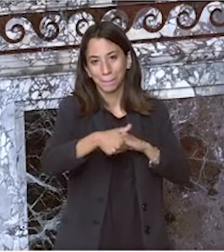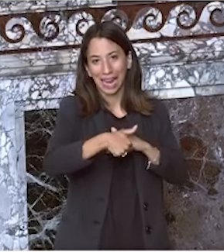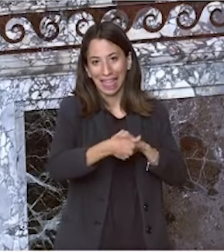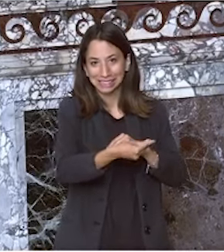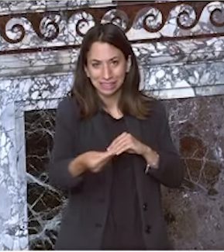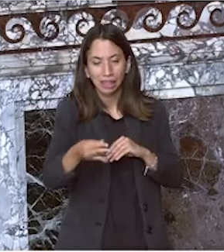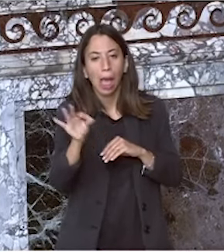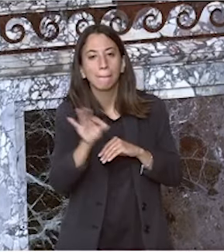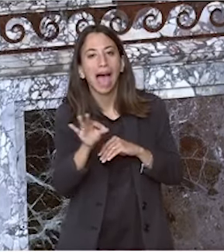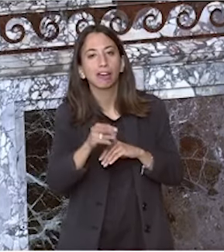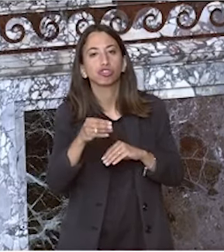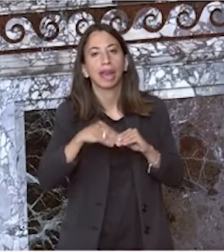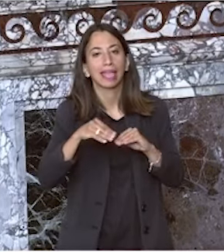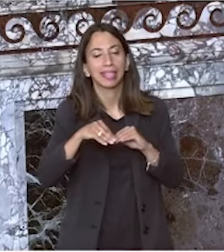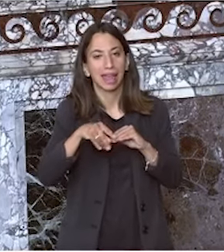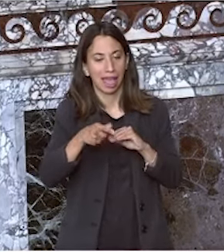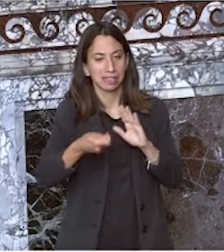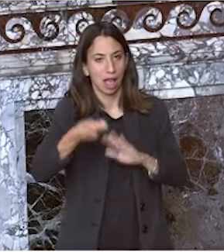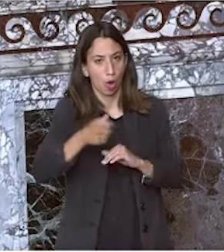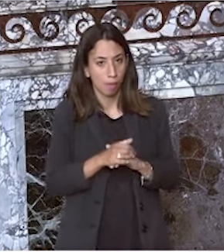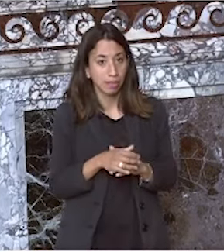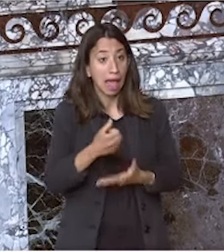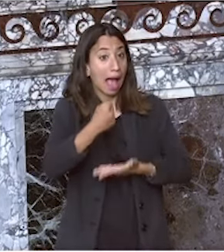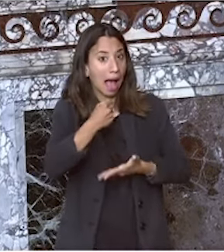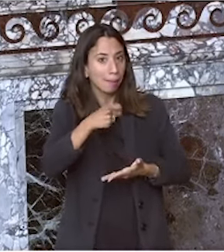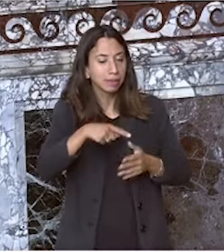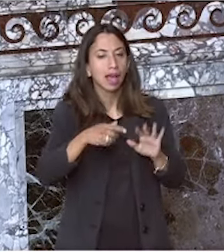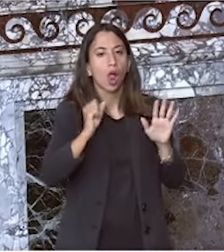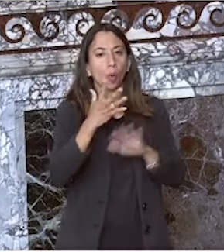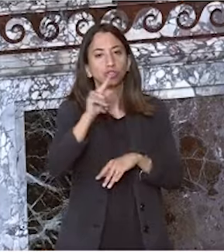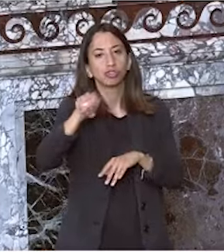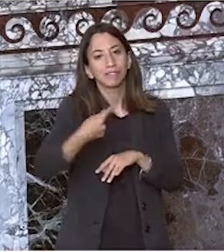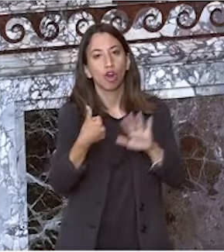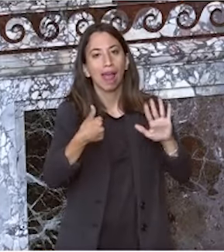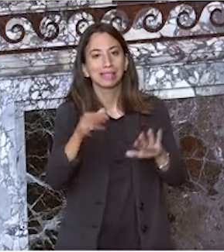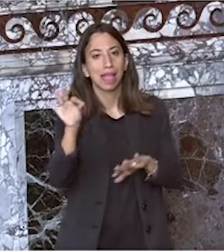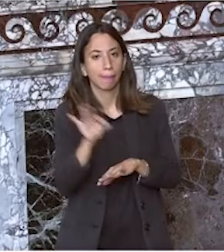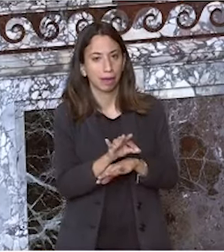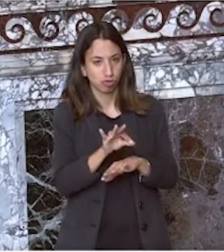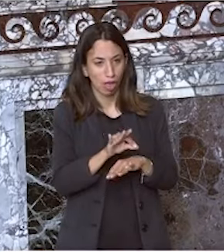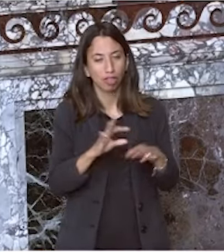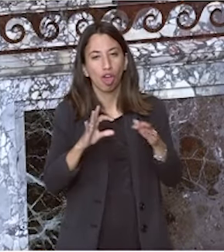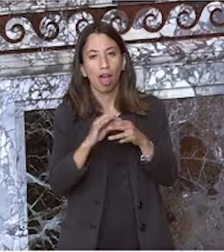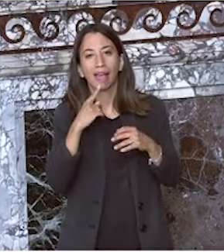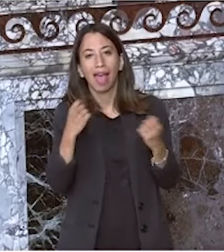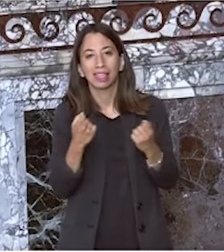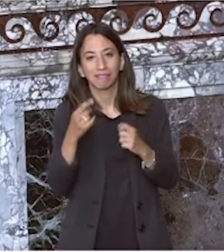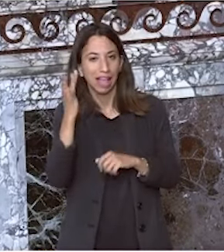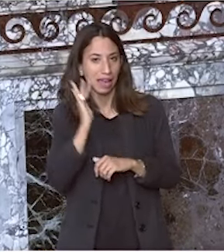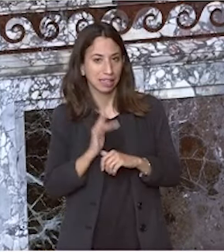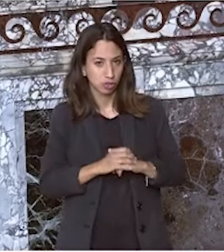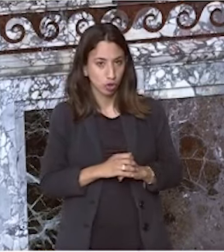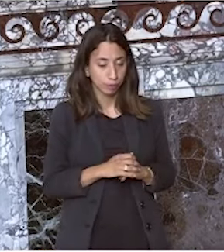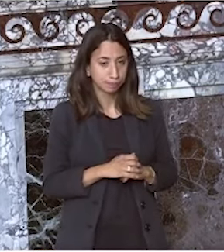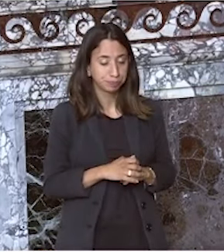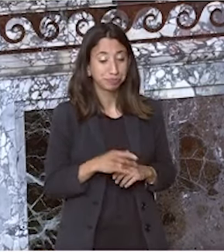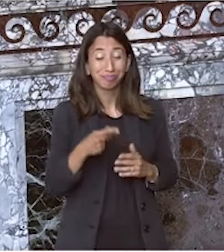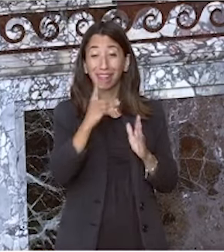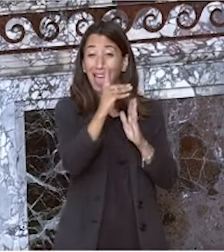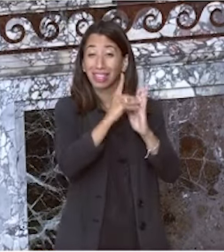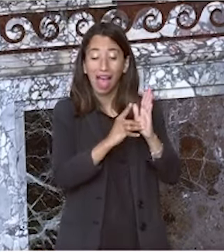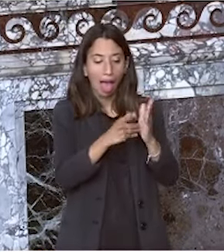di interesse. Il capitale è salito al 15,6% delle attività a rischio. Gli ultimi